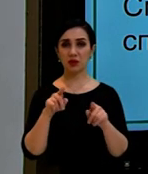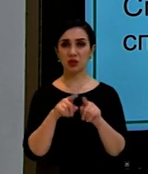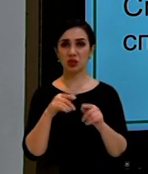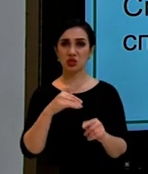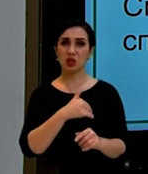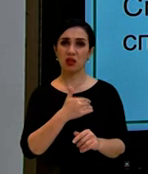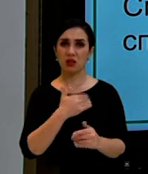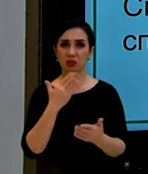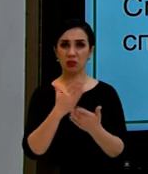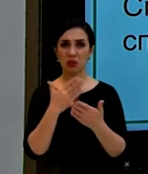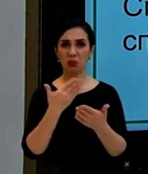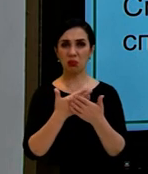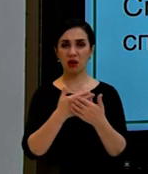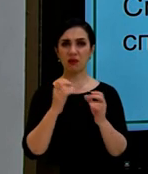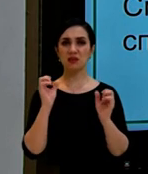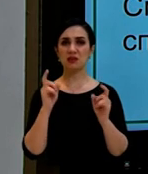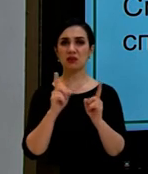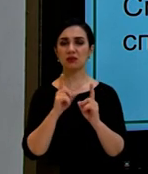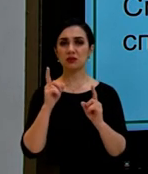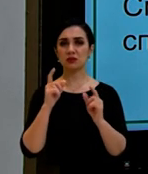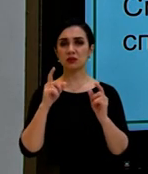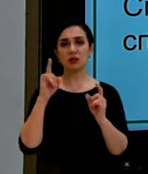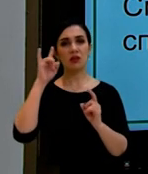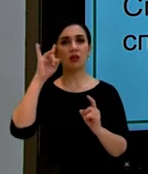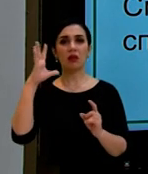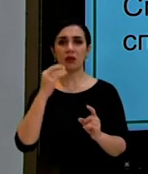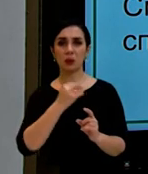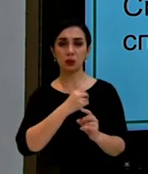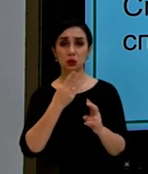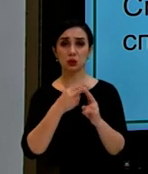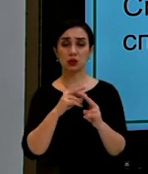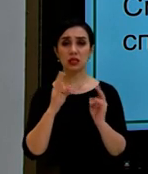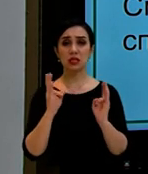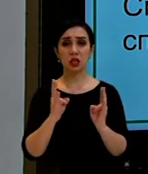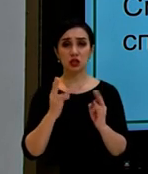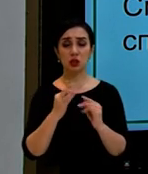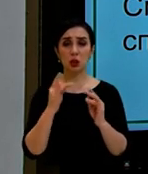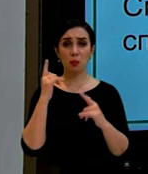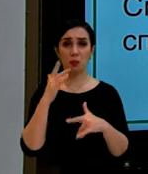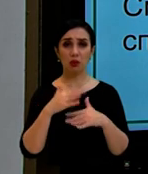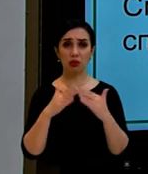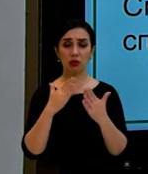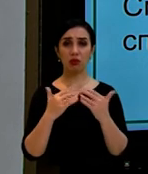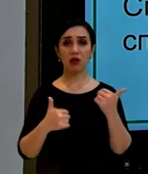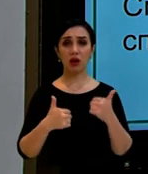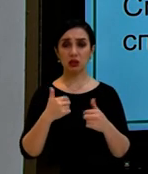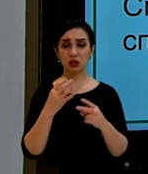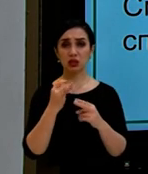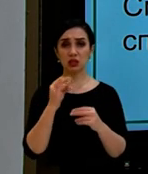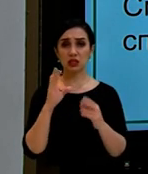желание быть предметом славы почитания смежными понятиями являются гордыня